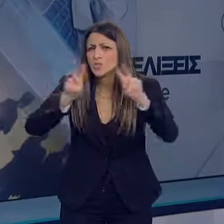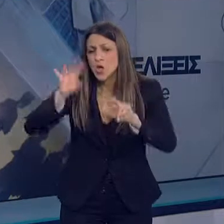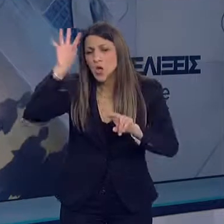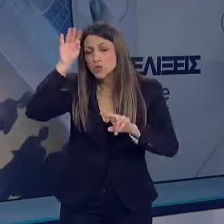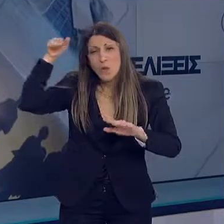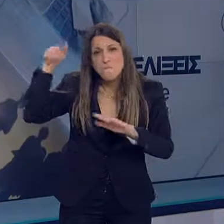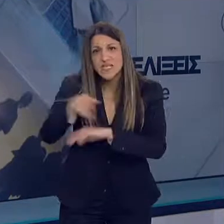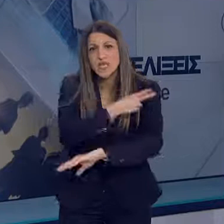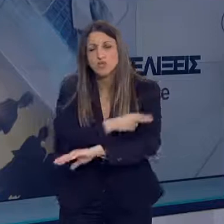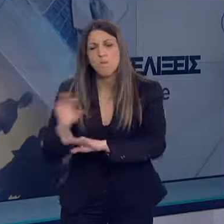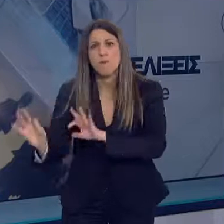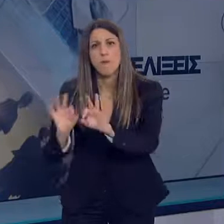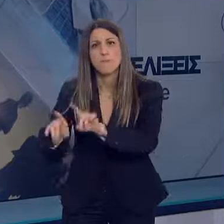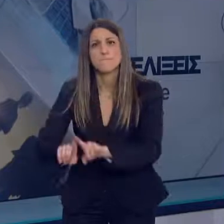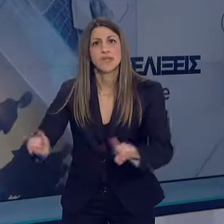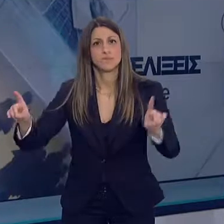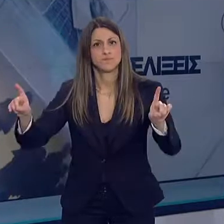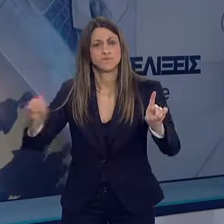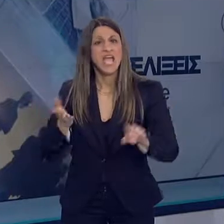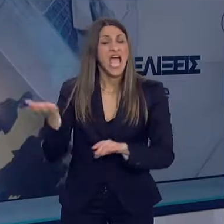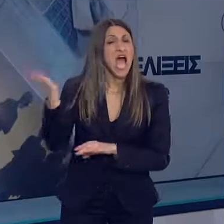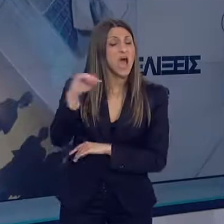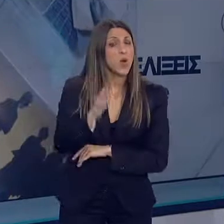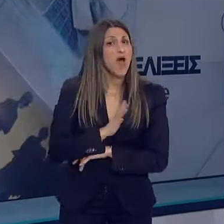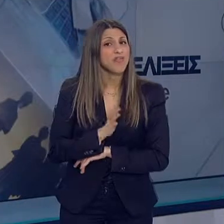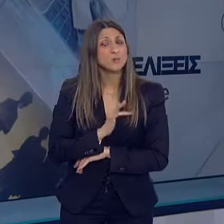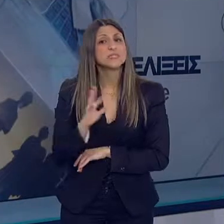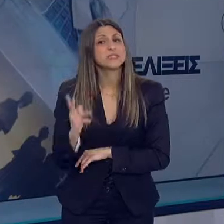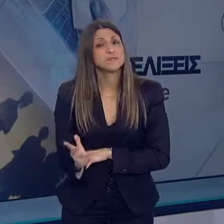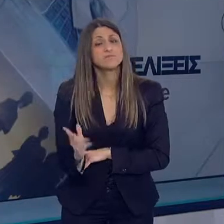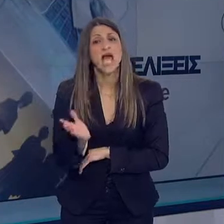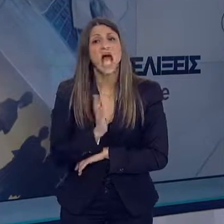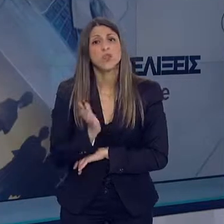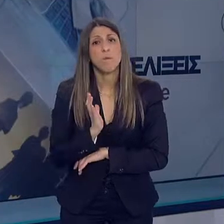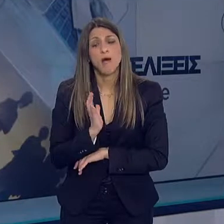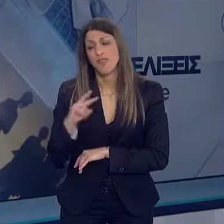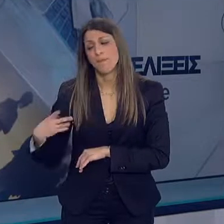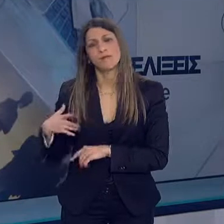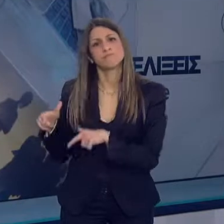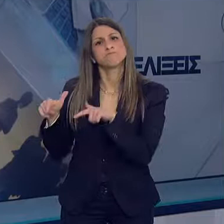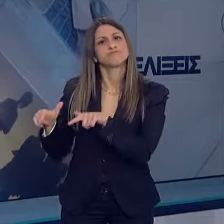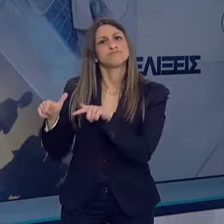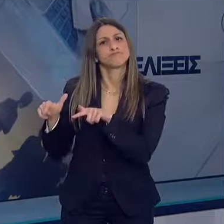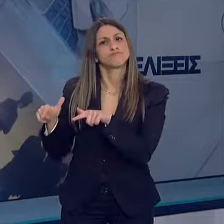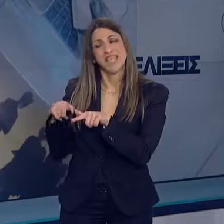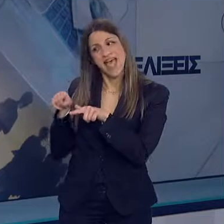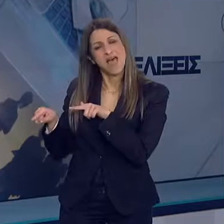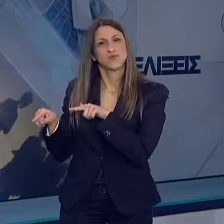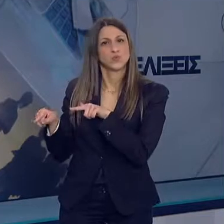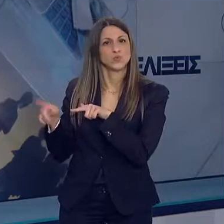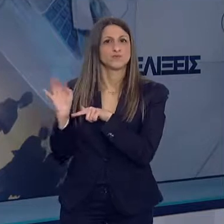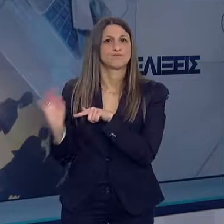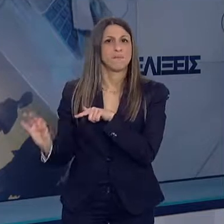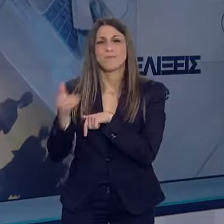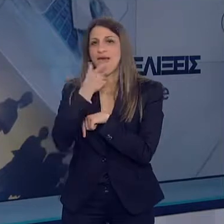ενδονοσοκομιακές επιδημίες. Αφορούν ανθρώπους που έχουν στο περιβάλλον τους ευπαθή άτομα, που δεν συμπεριλαμβάνονταν μέχρι σήμερα